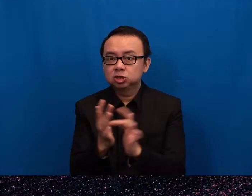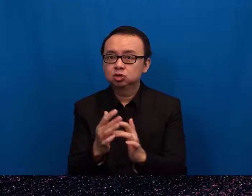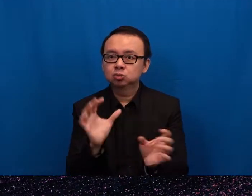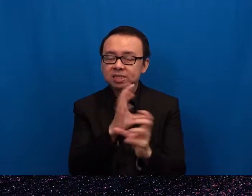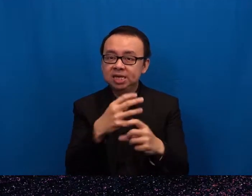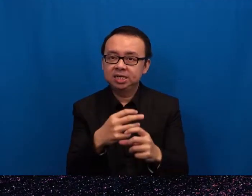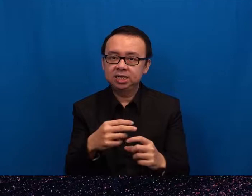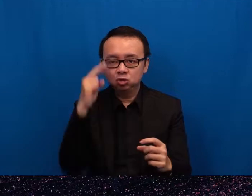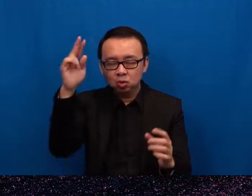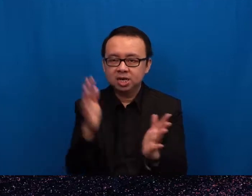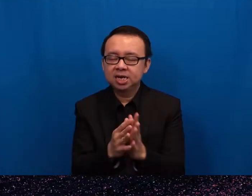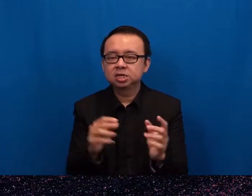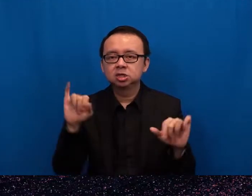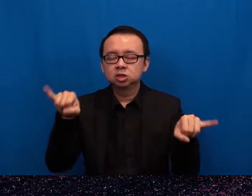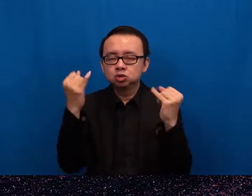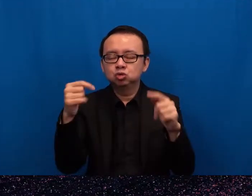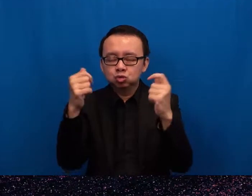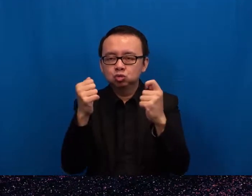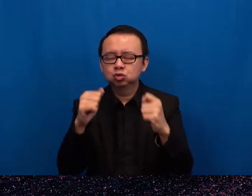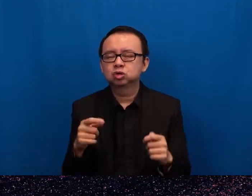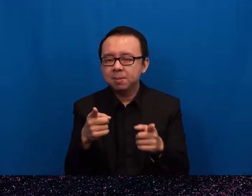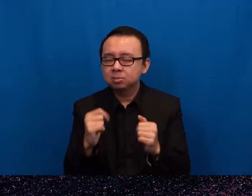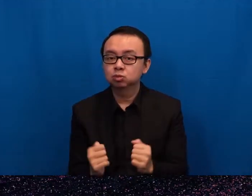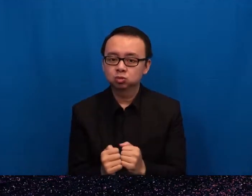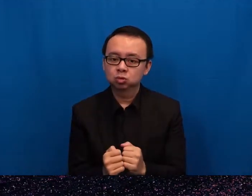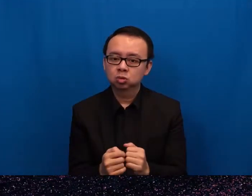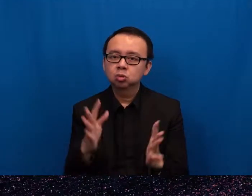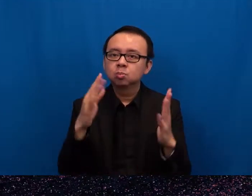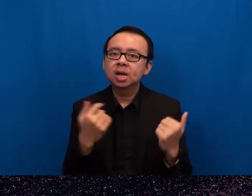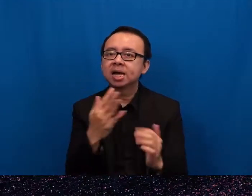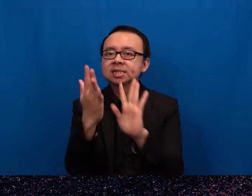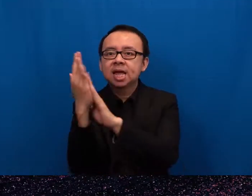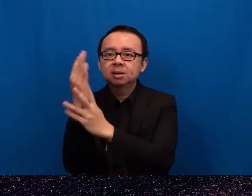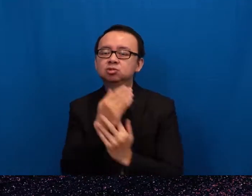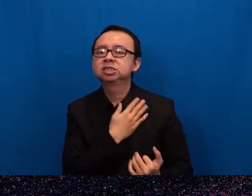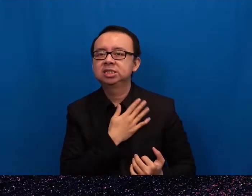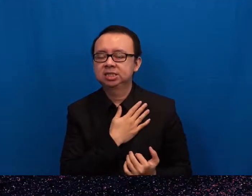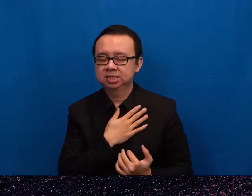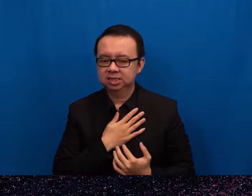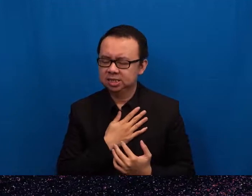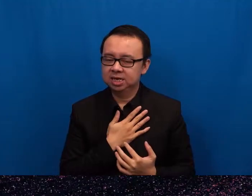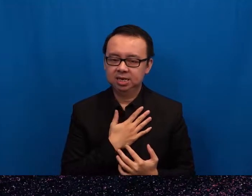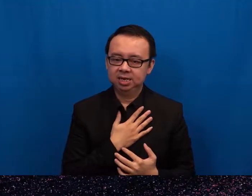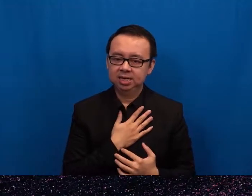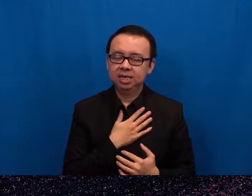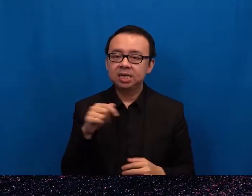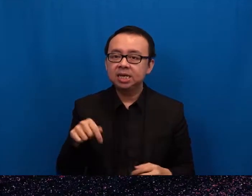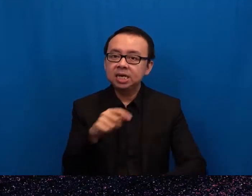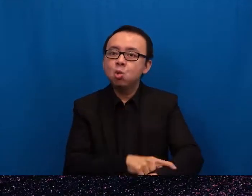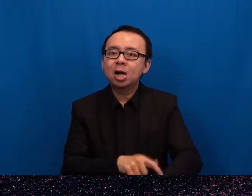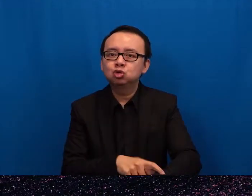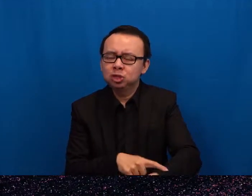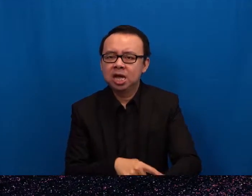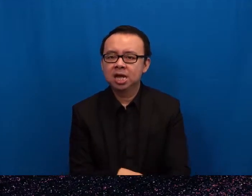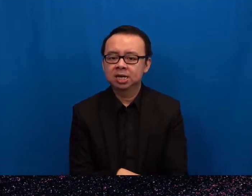akan menuntun Anda secara pribadi, letakkan tangan di dadamu seperti ini. Kalau ada anggota keluarga yang Anda perlu encourage to do so, now is the time. Now is the time to